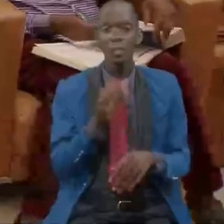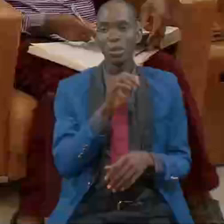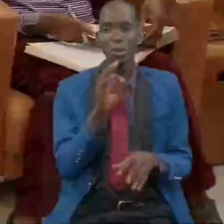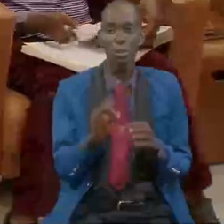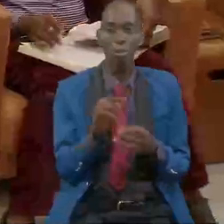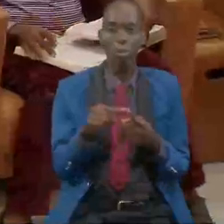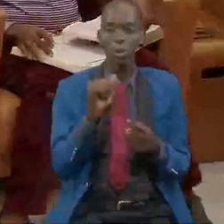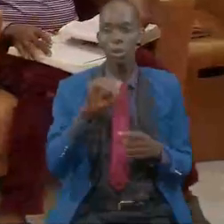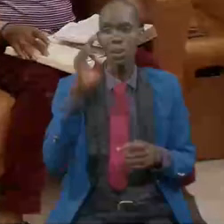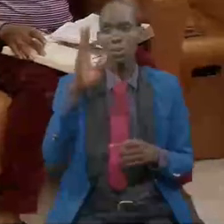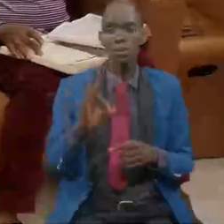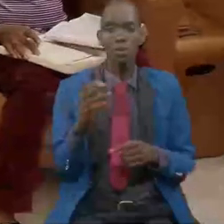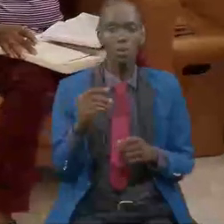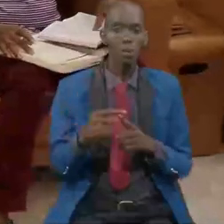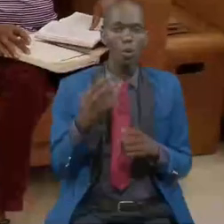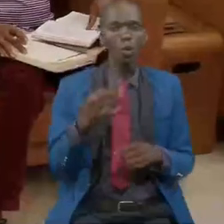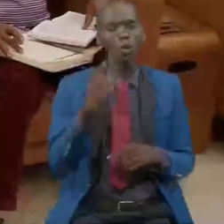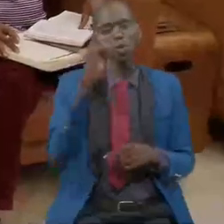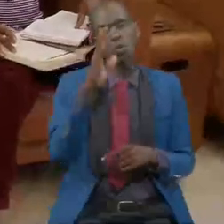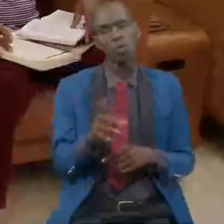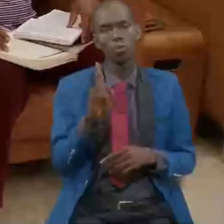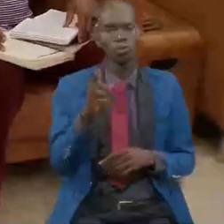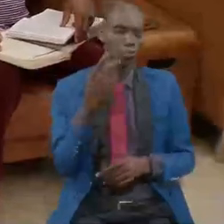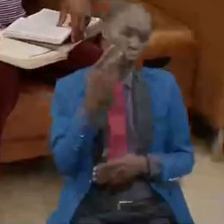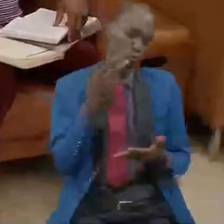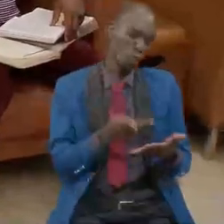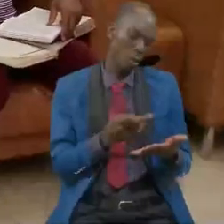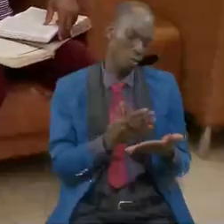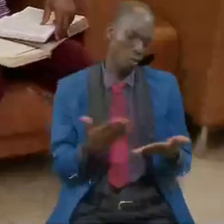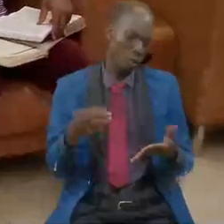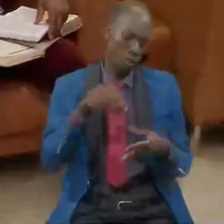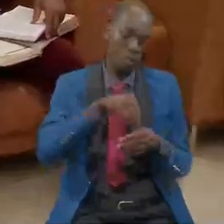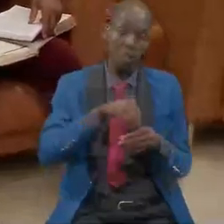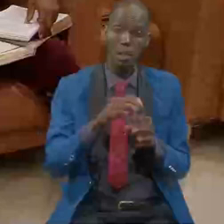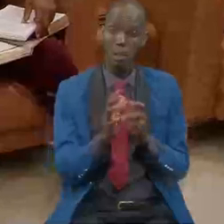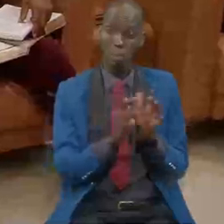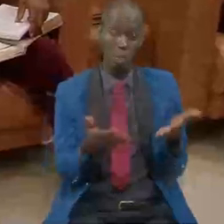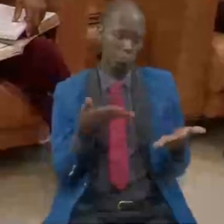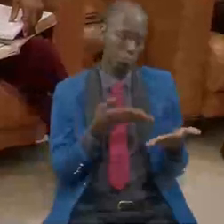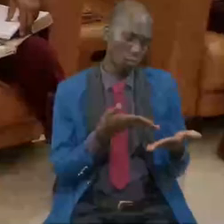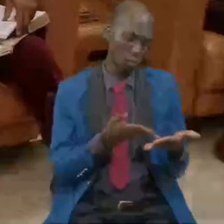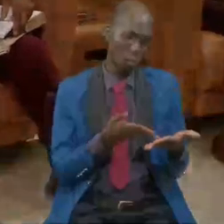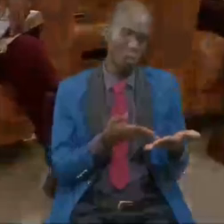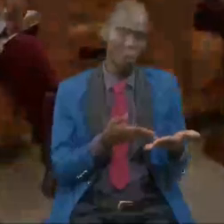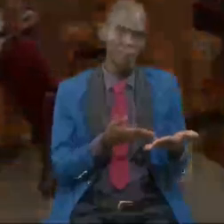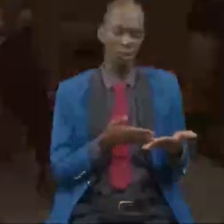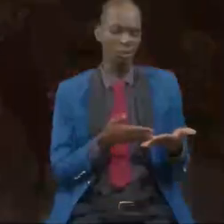Des fois, quand on est prédicateur de la parole de Dieu, on voit quelqu'un dans la Bible, on voit quelque chose dans la Bible,